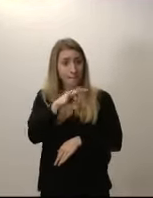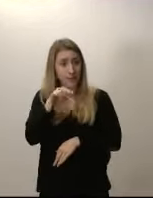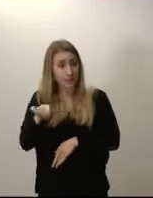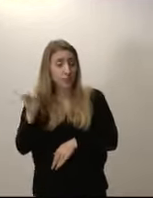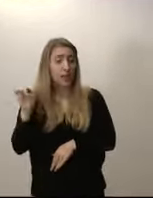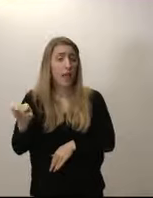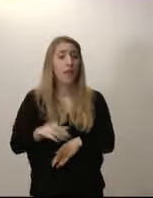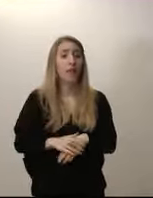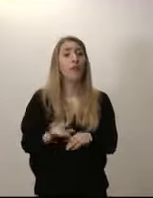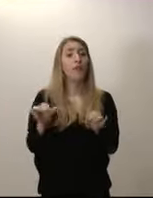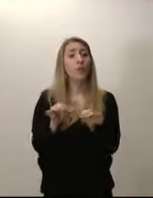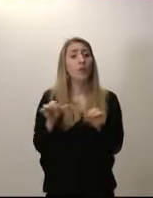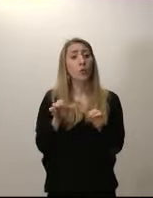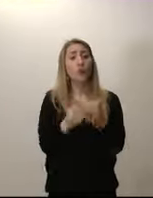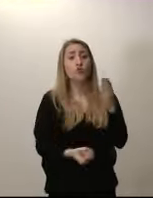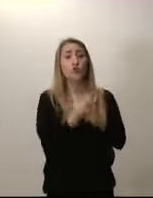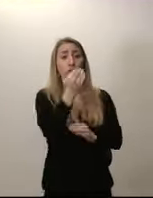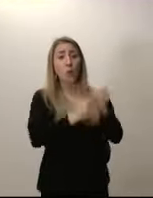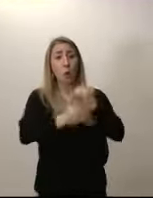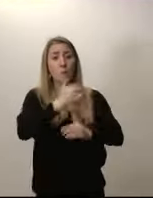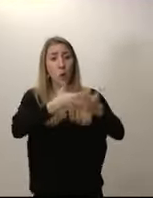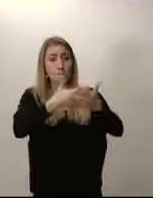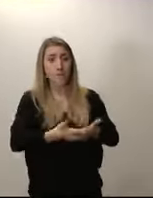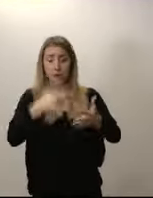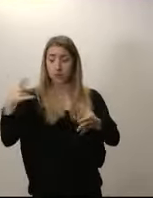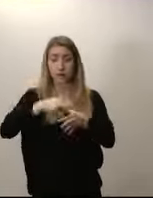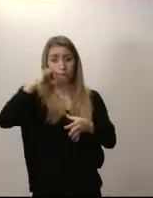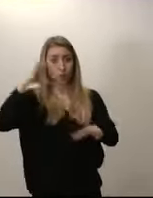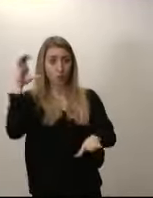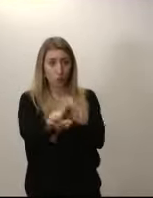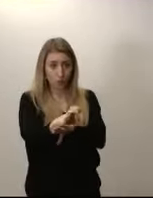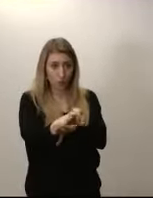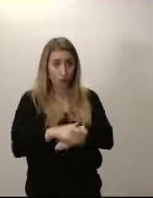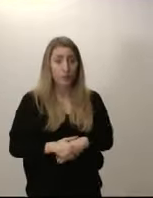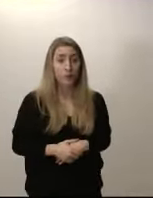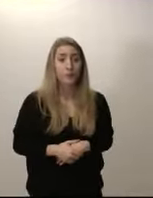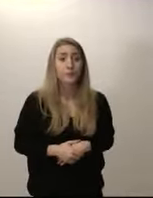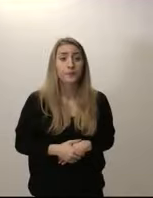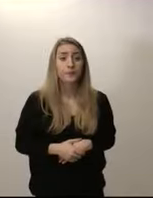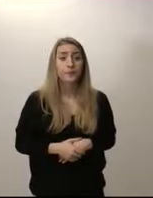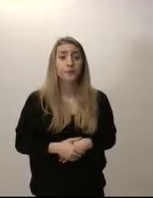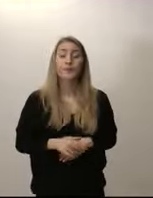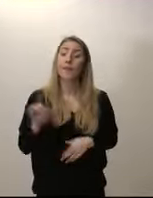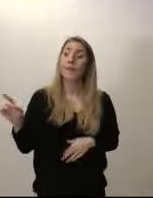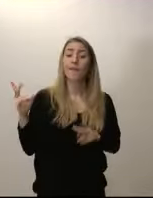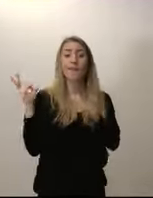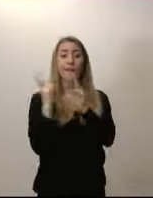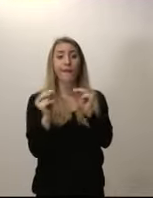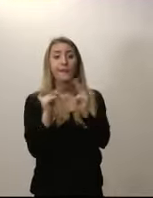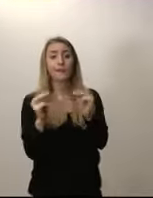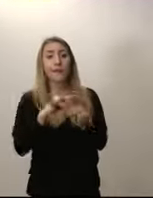voté contre le nouveau plan masse de la communauté d'Aglo, en ayant comme explication de